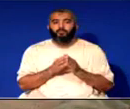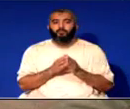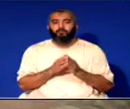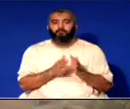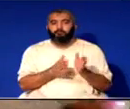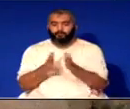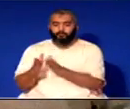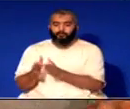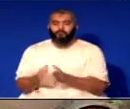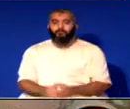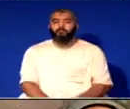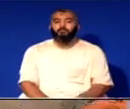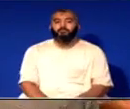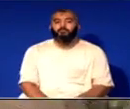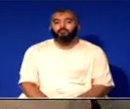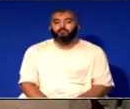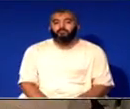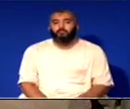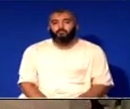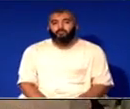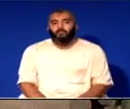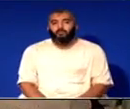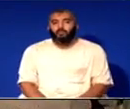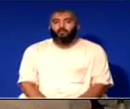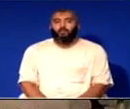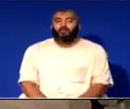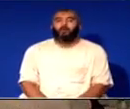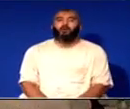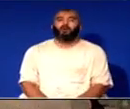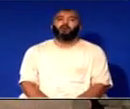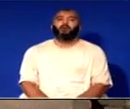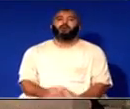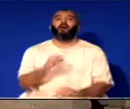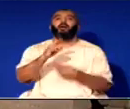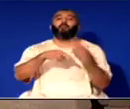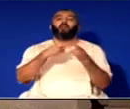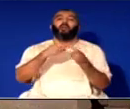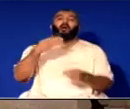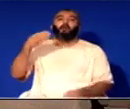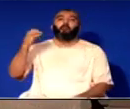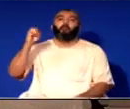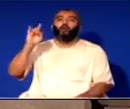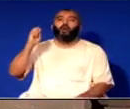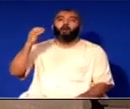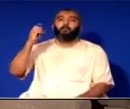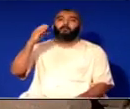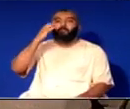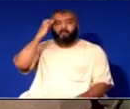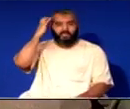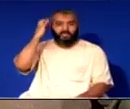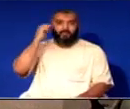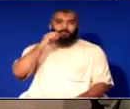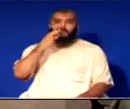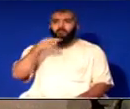سؤال شيخنا محمد من قسنطينة يقول باللي لما يذهب إلى المسجد، المسجد يكون فيه